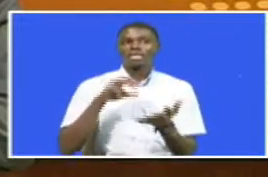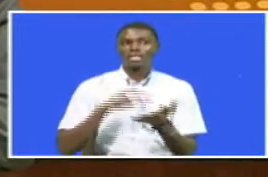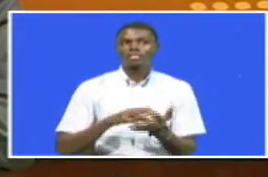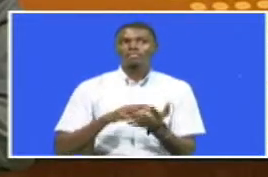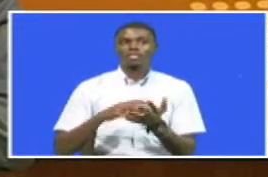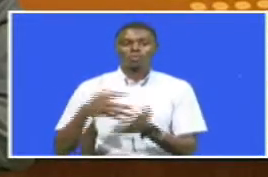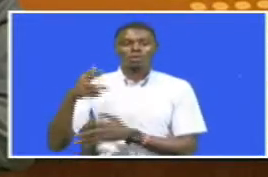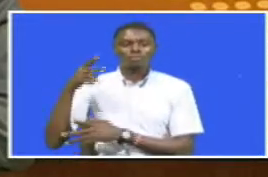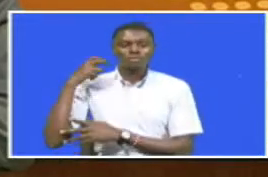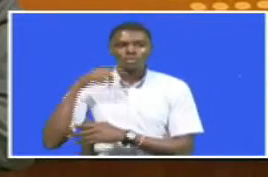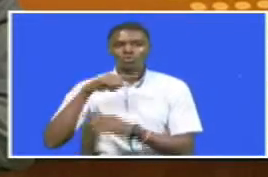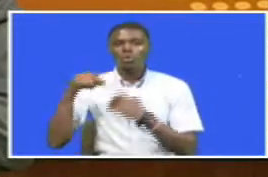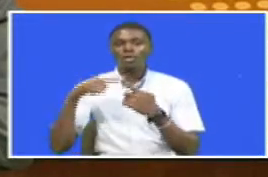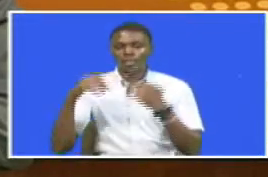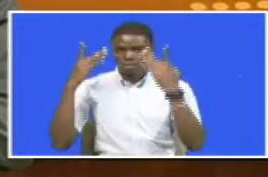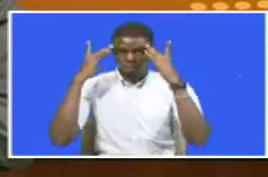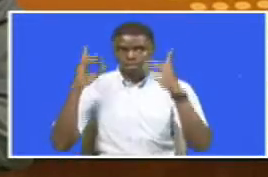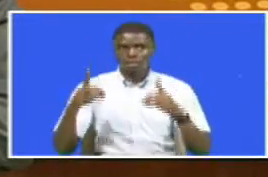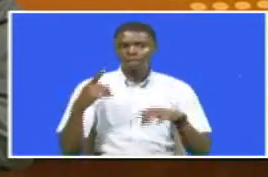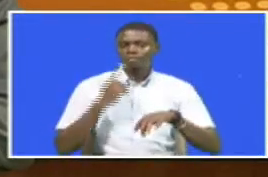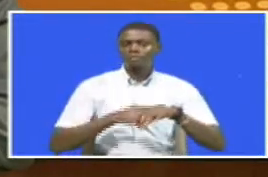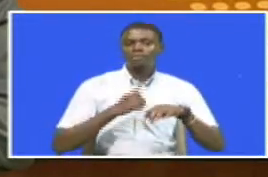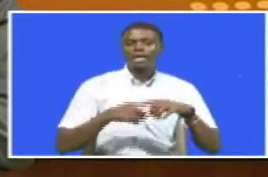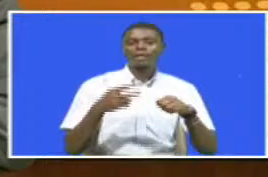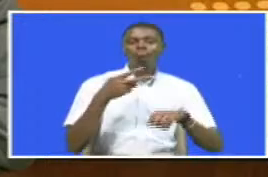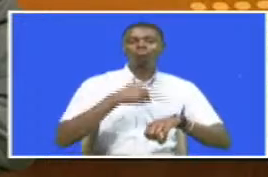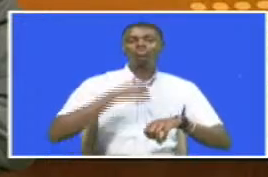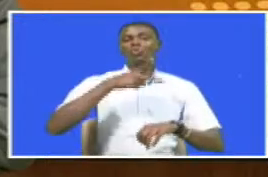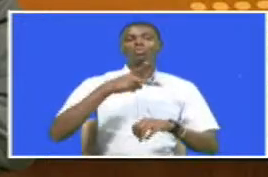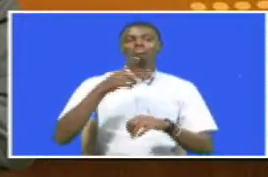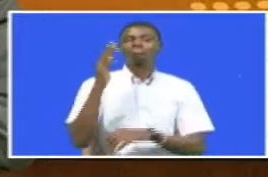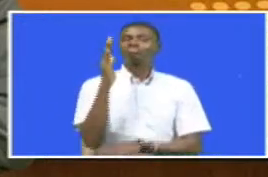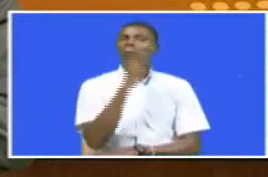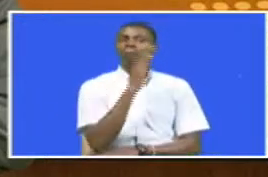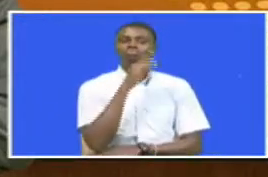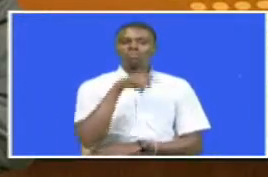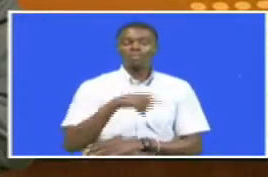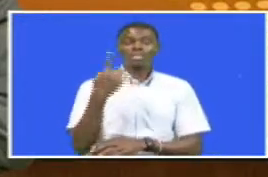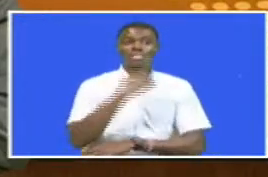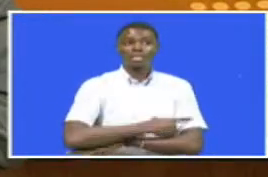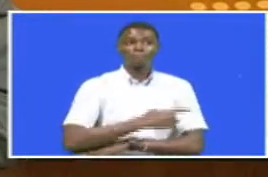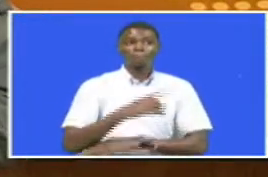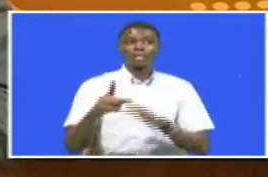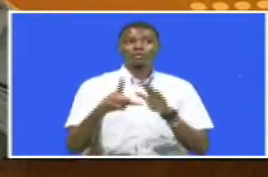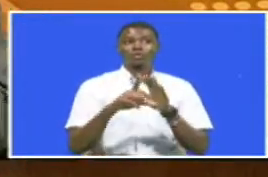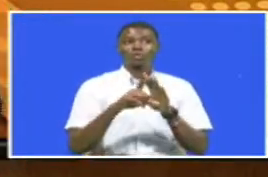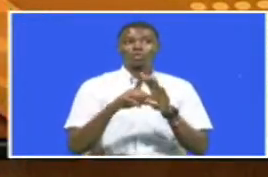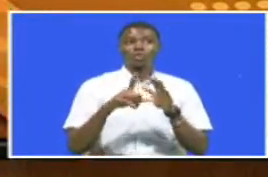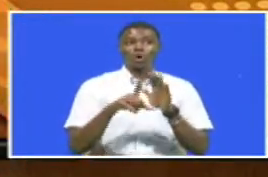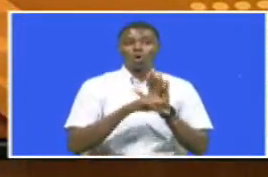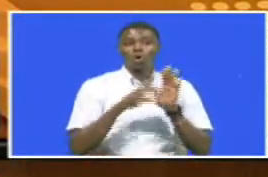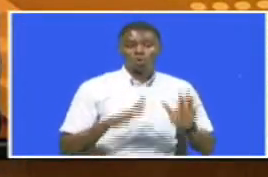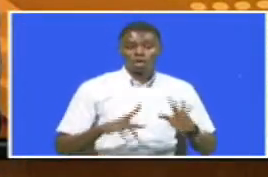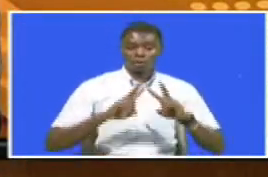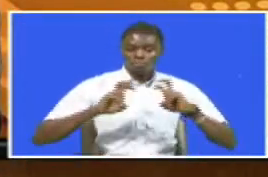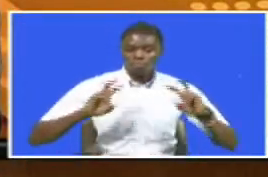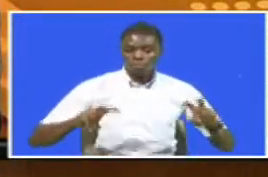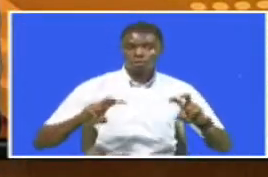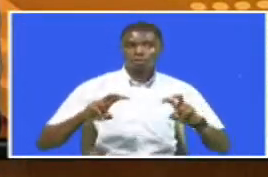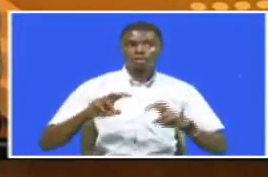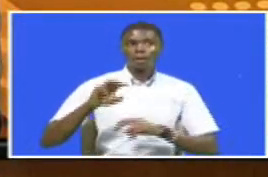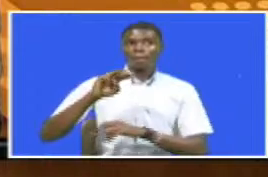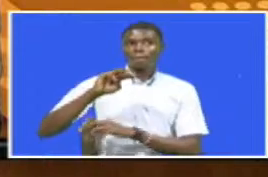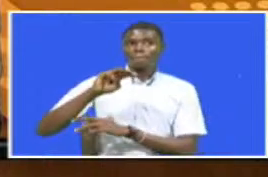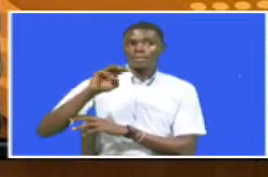imeratibiwa kusikizwa na kuamuliwa mwendo wa saa 8 mchana hii leo. Mawaziri hao walipigwa msasa na bunge la kaunti